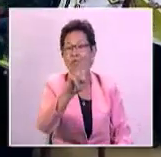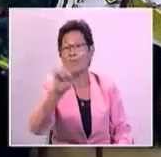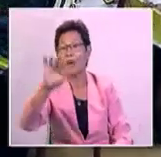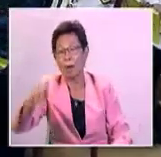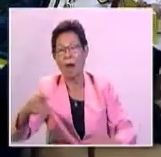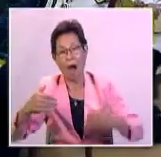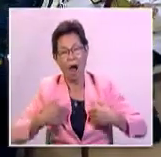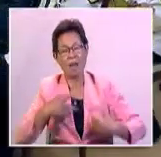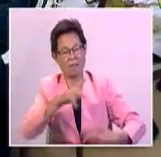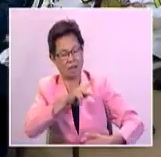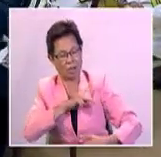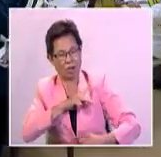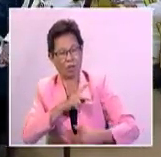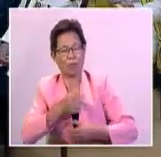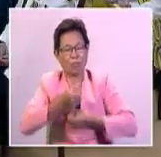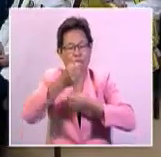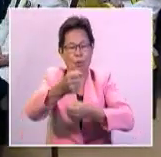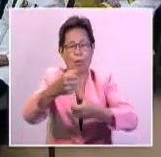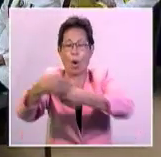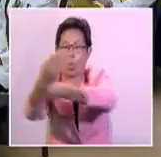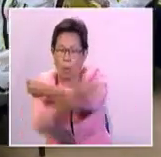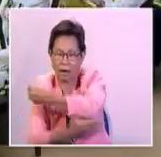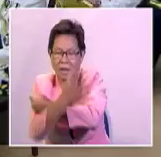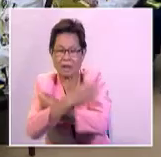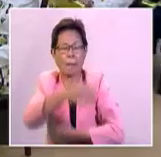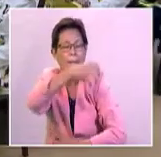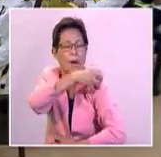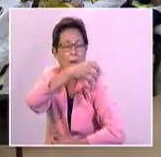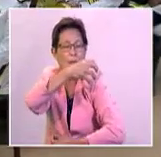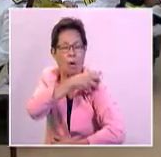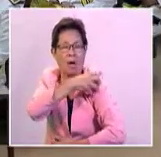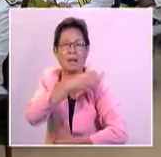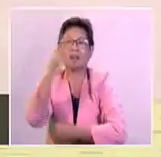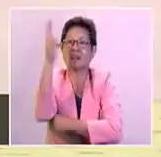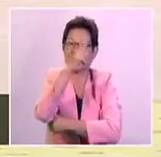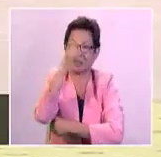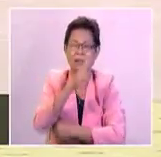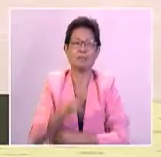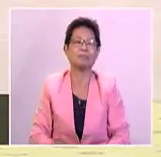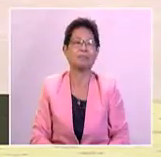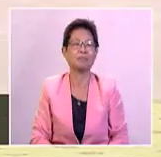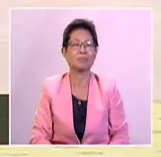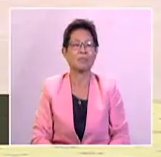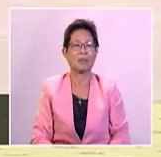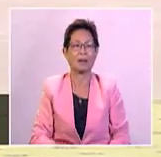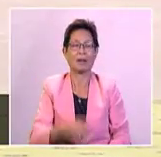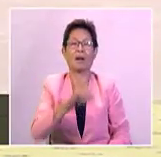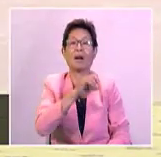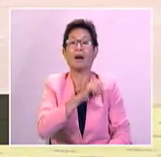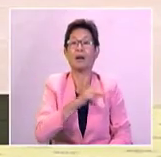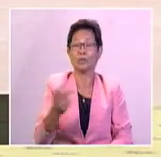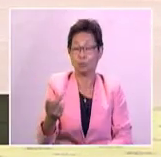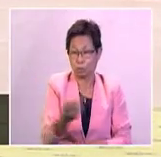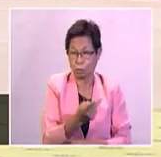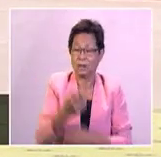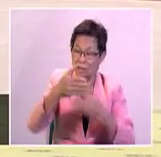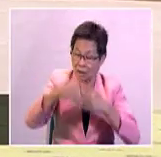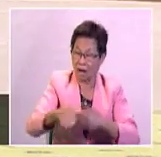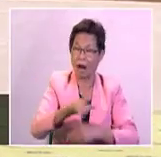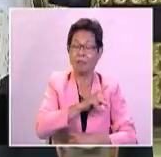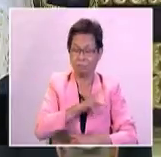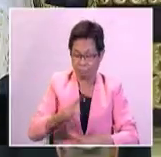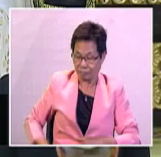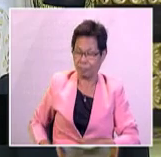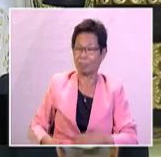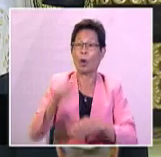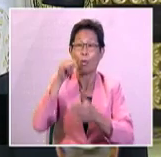daripada ketua-ketua diplomat asing dan pegawai-pegawai kanan kerajaan. Setelah Seri Paduka berdua bersemayam di atas